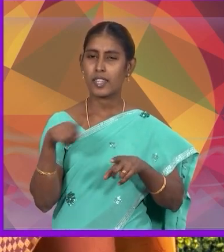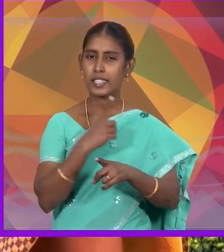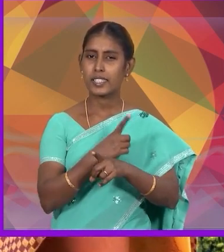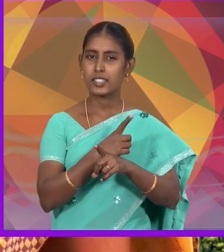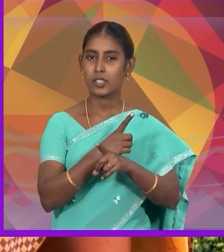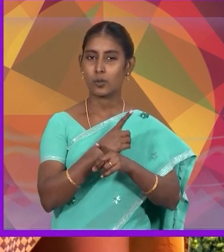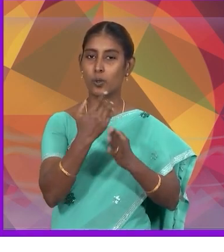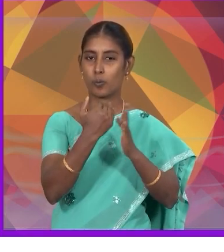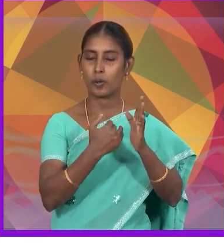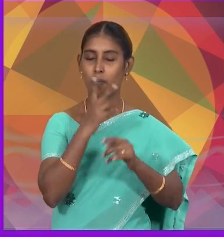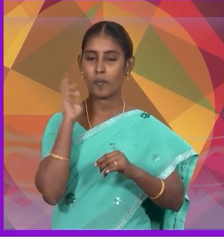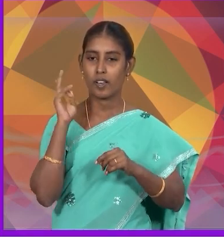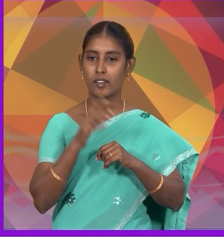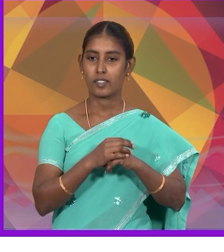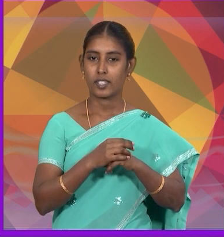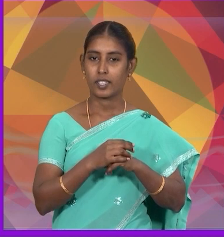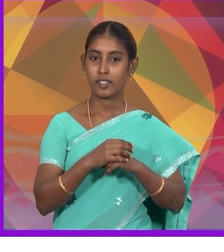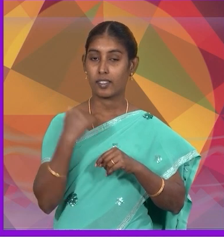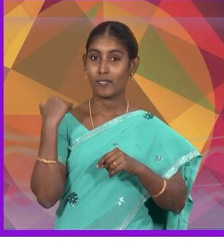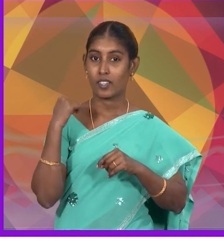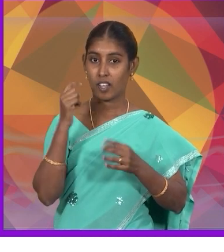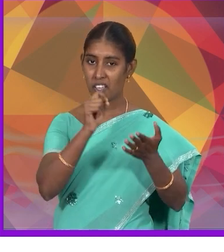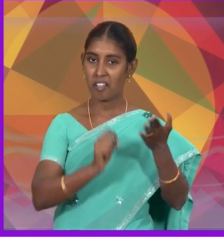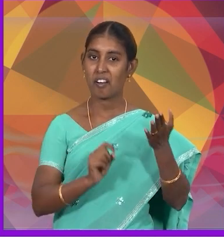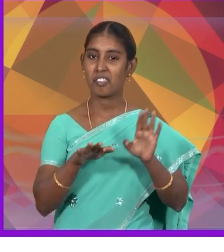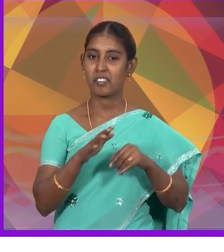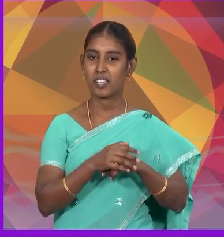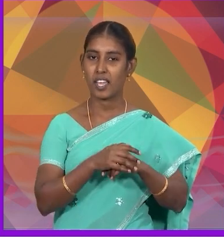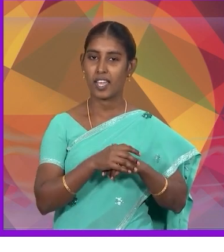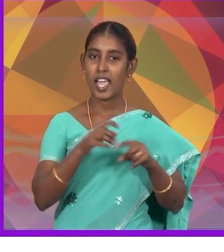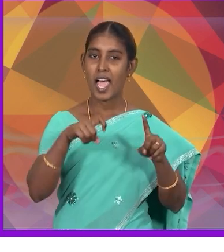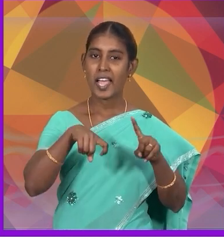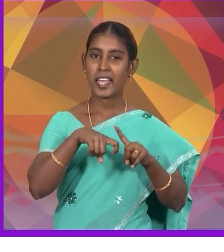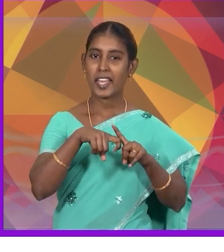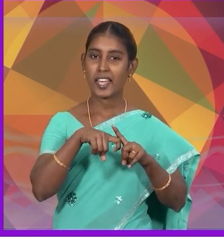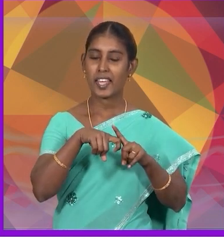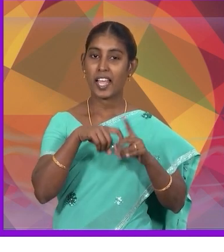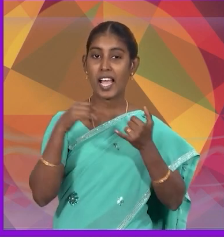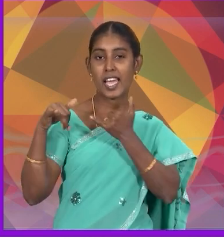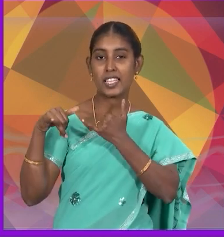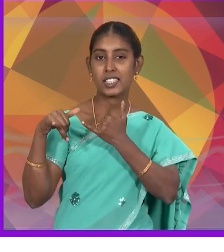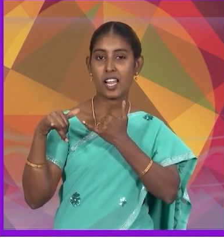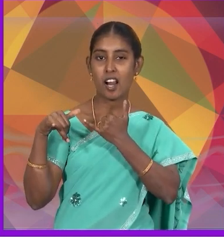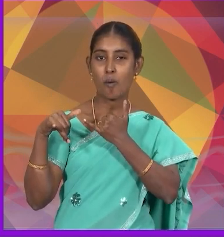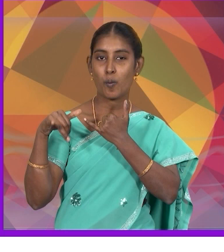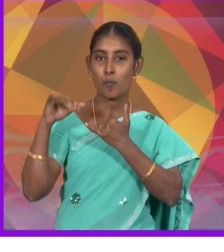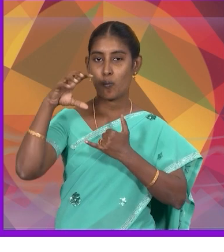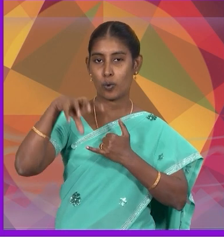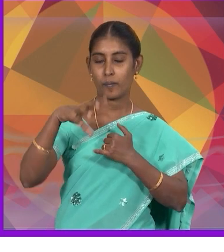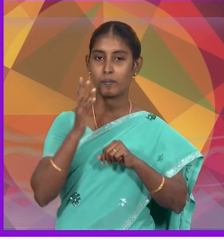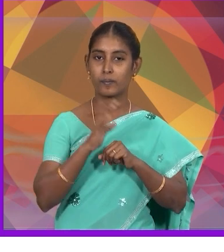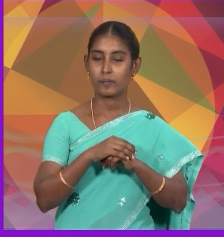ஜெகநாதனை பத்தி பார்ப்போங்க. கீவா ஜெகநாதன், கீ என்பது கிருஷ்ணராயபுரம் என்ற ஊரை